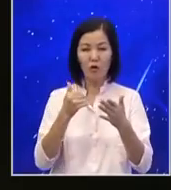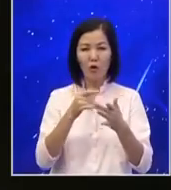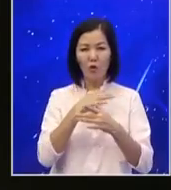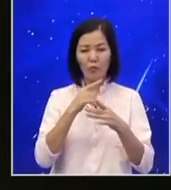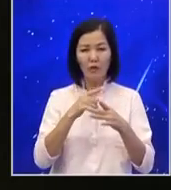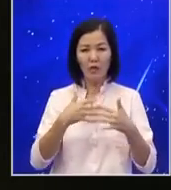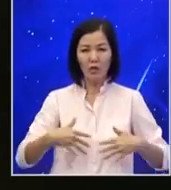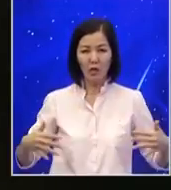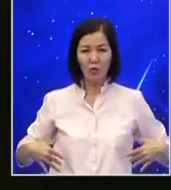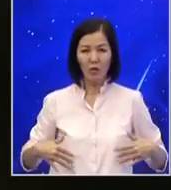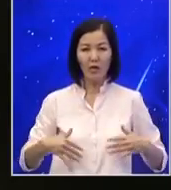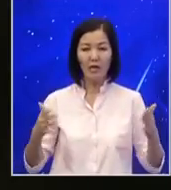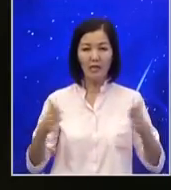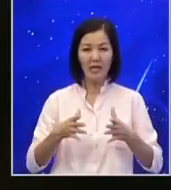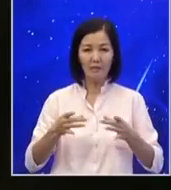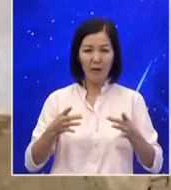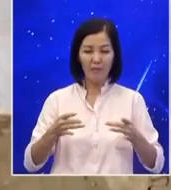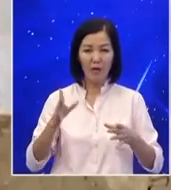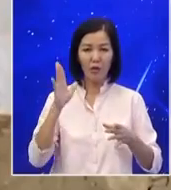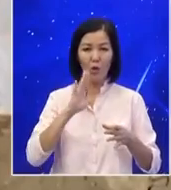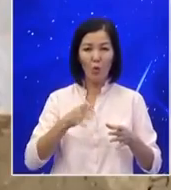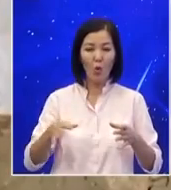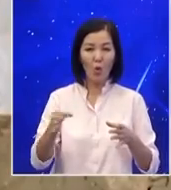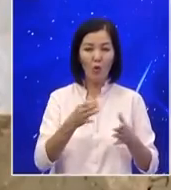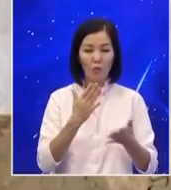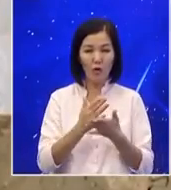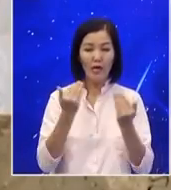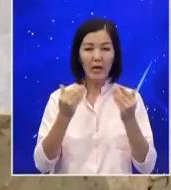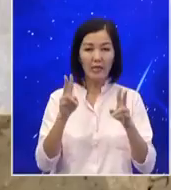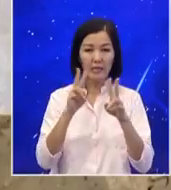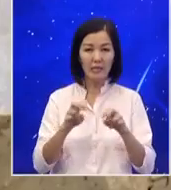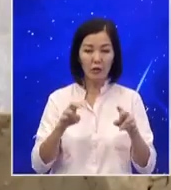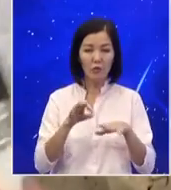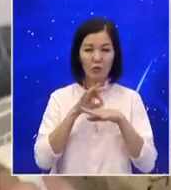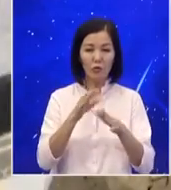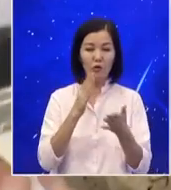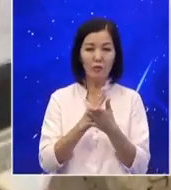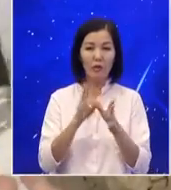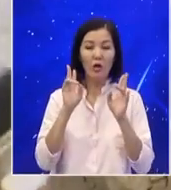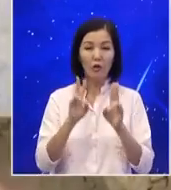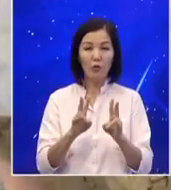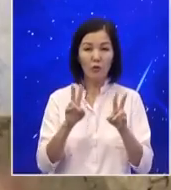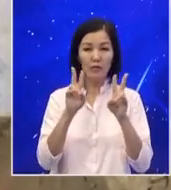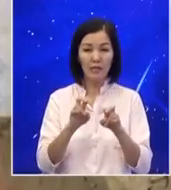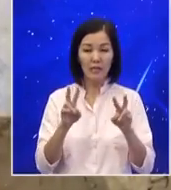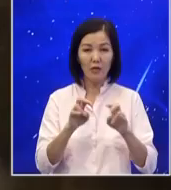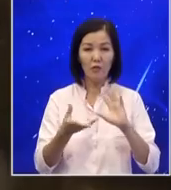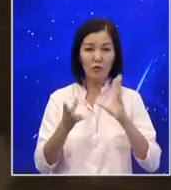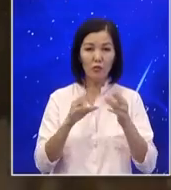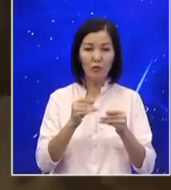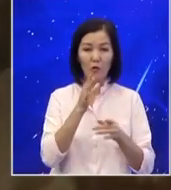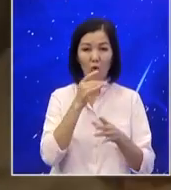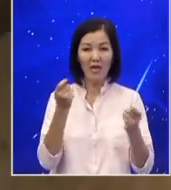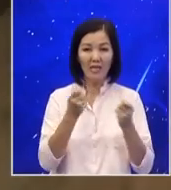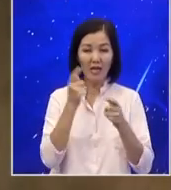қақпанына айналған таяз батпақты көл болған. Қазір ғалымдар бұл аймақта зерттеу жүргізіп жатыр. Алайда олардың зерделеу жұмыстарына уақыттары